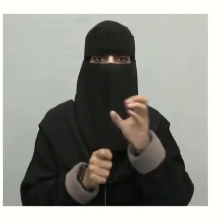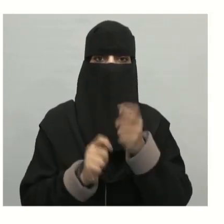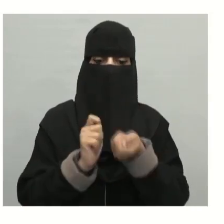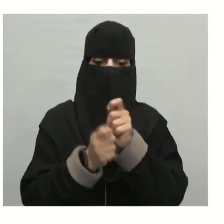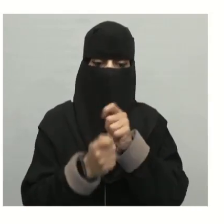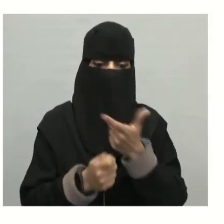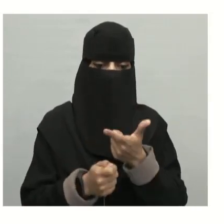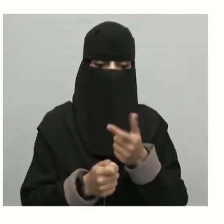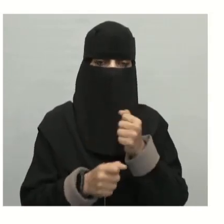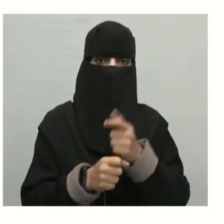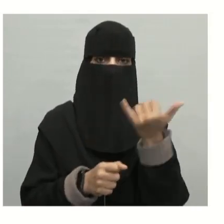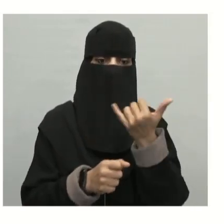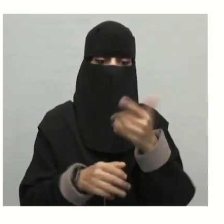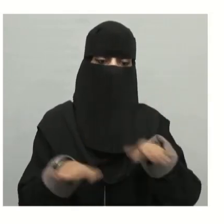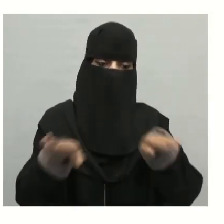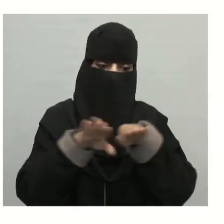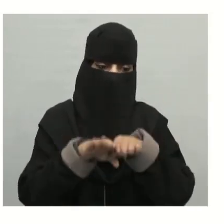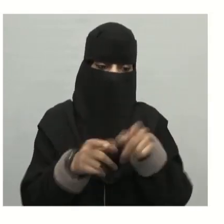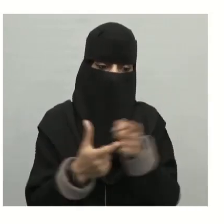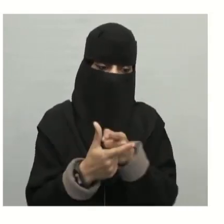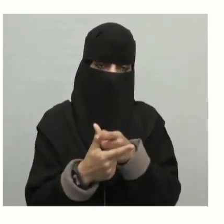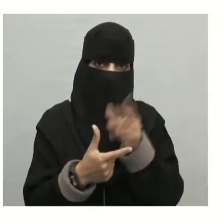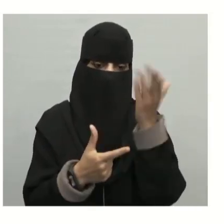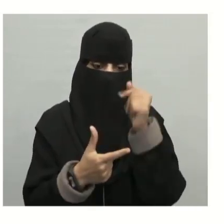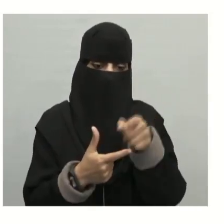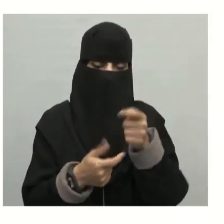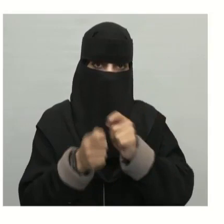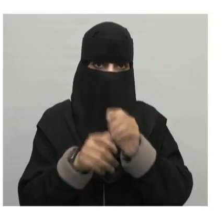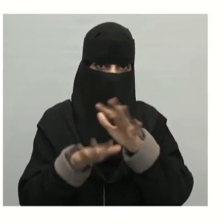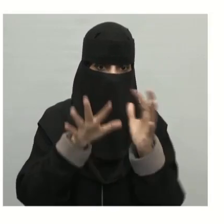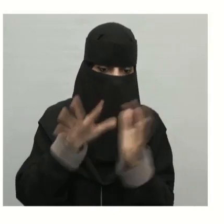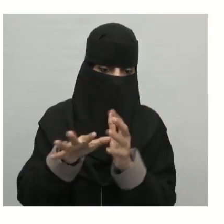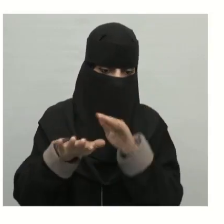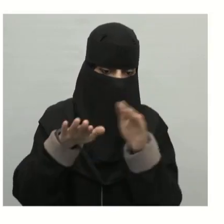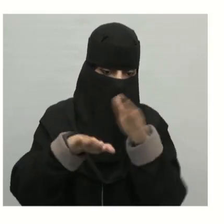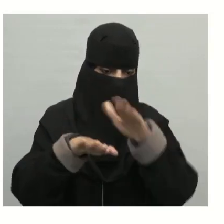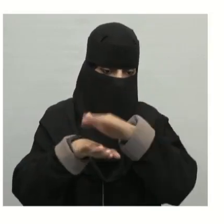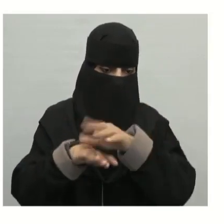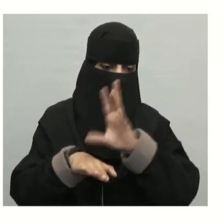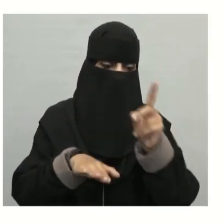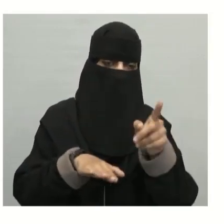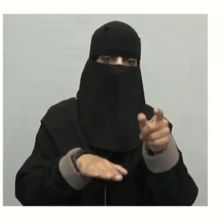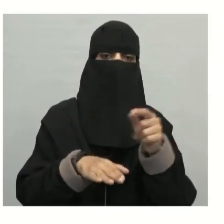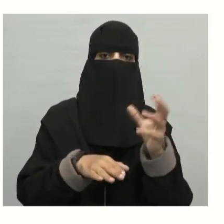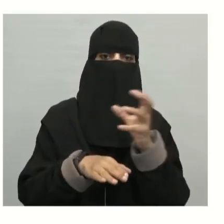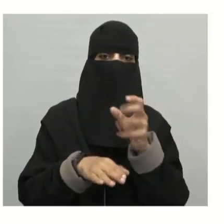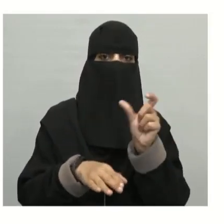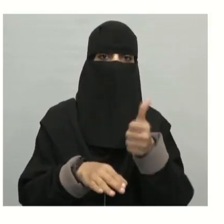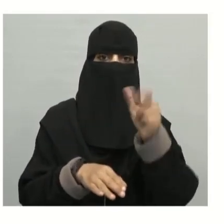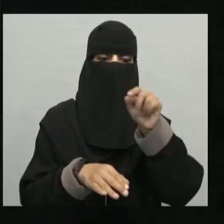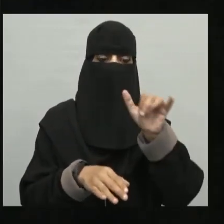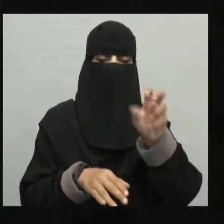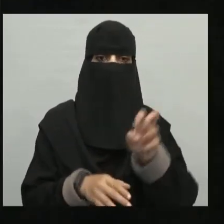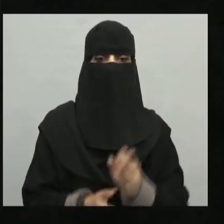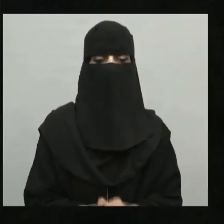المتحوله تتكون في ظروف المتوسطه بين التلك التي تكونت فيها الصخور الرسوبيه وبين التي تكونت